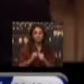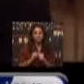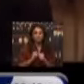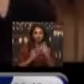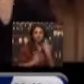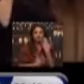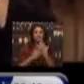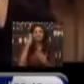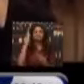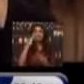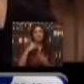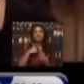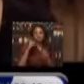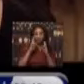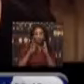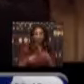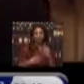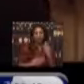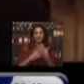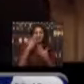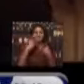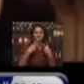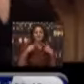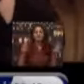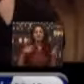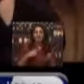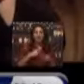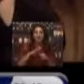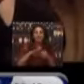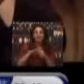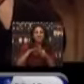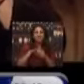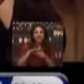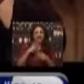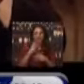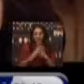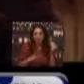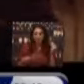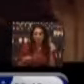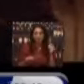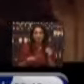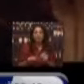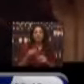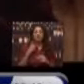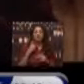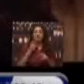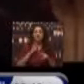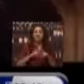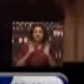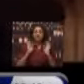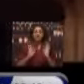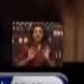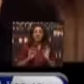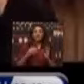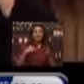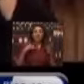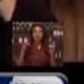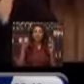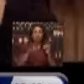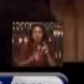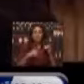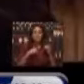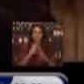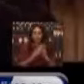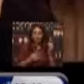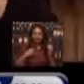جانب جديد خالص عليا، فتح مشاعر اكتر. يعني انا طاقتي بالنسبة للحب واسعة، ما